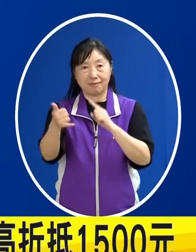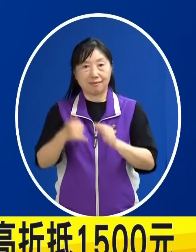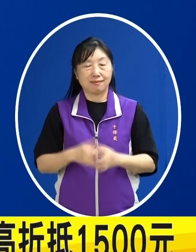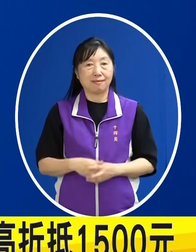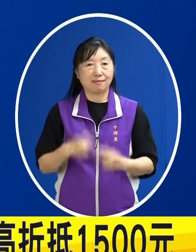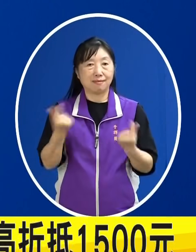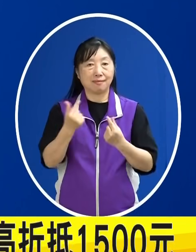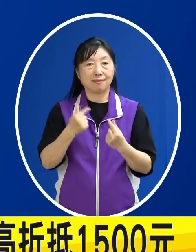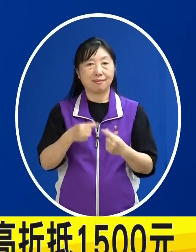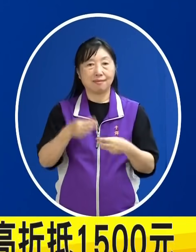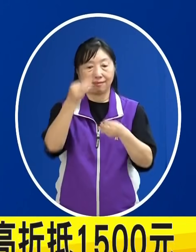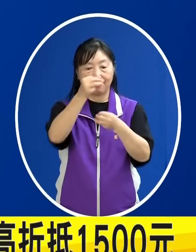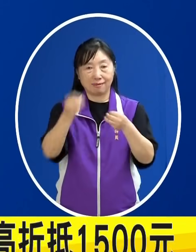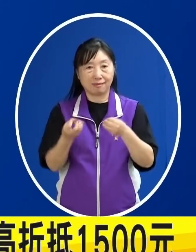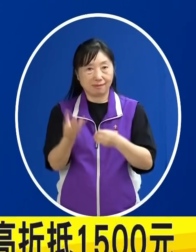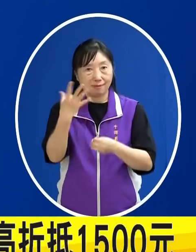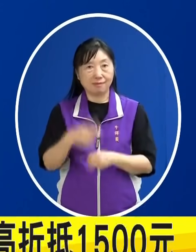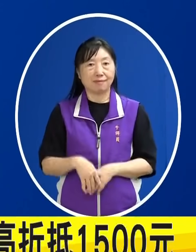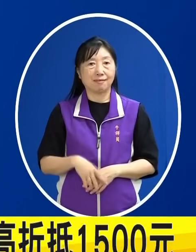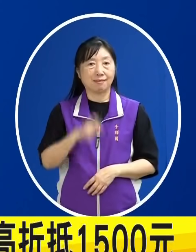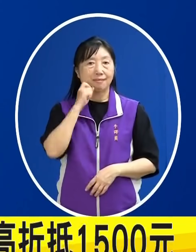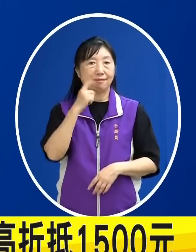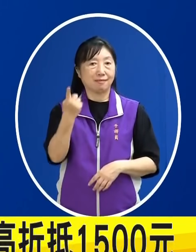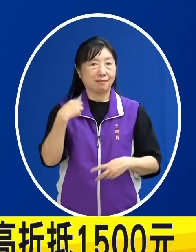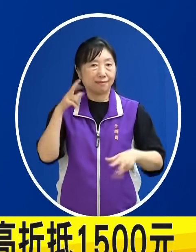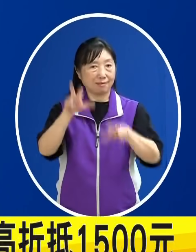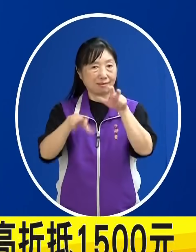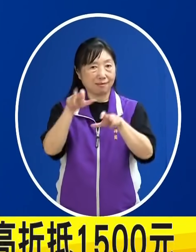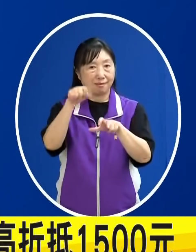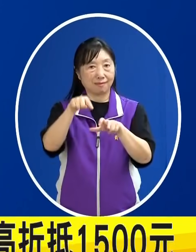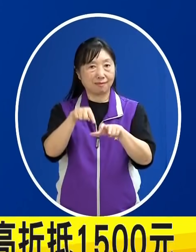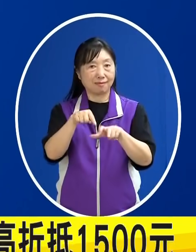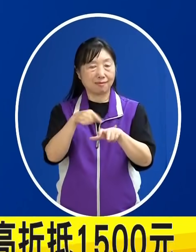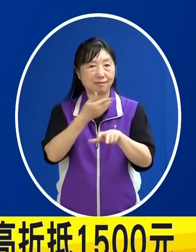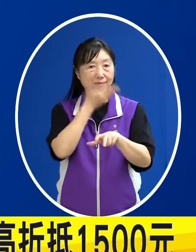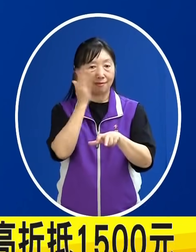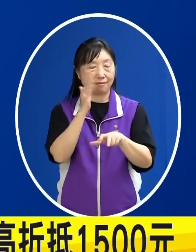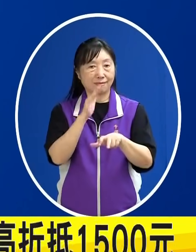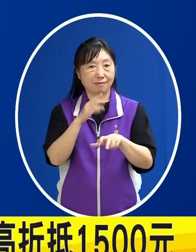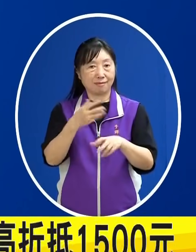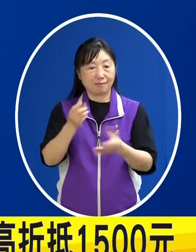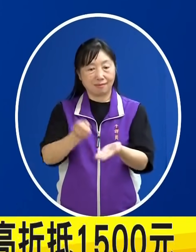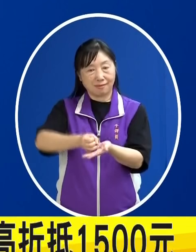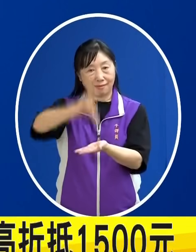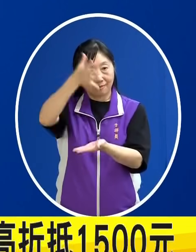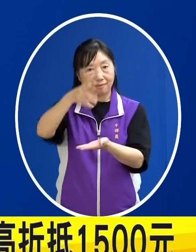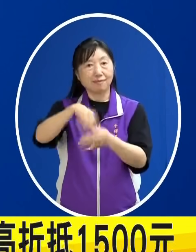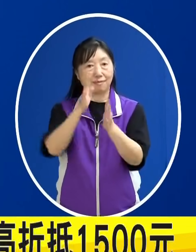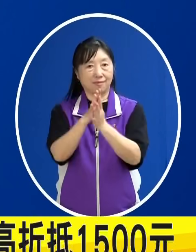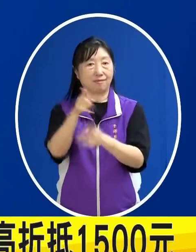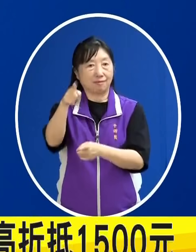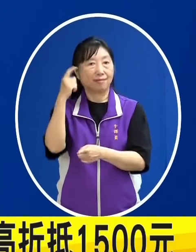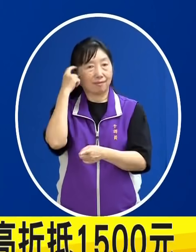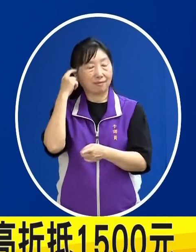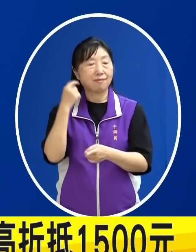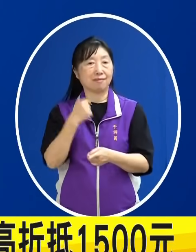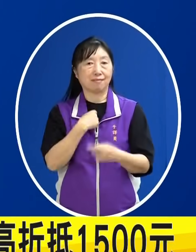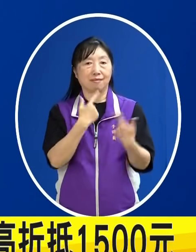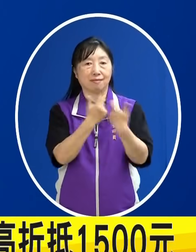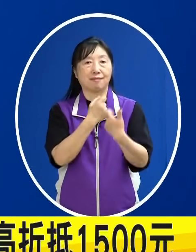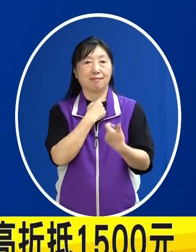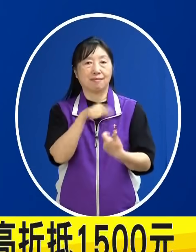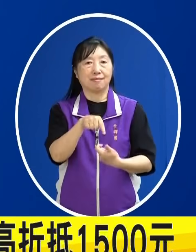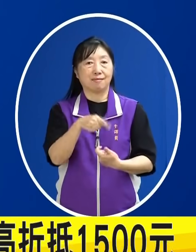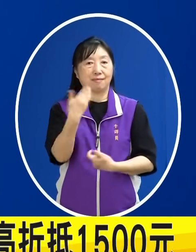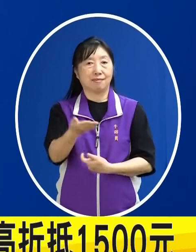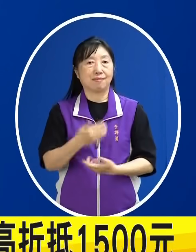包括像金华喜来登等等观光旅馆就率先来响应我们也特别感谢。那